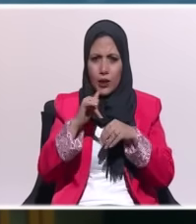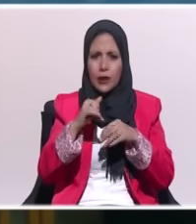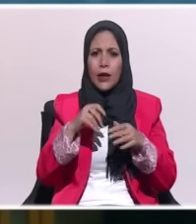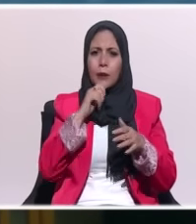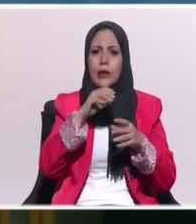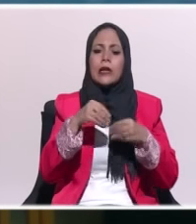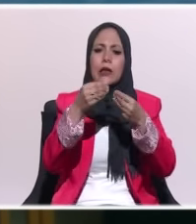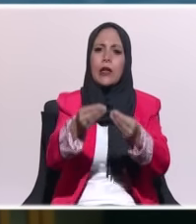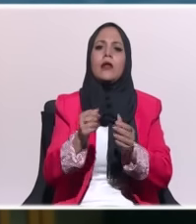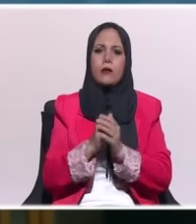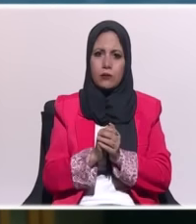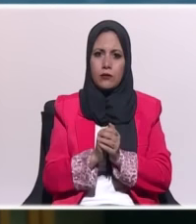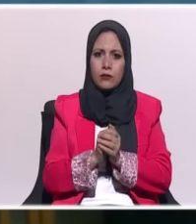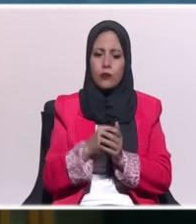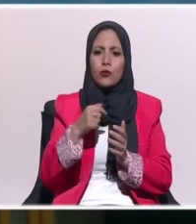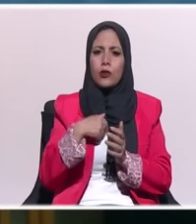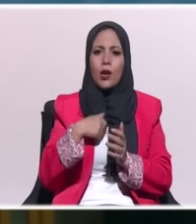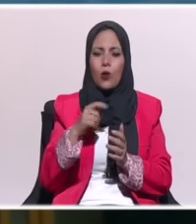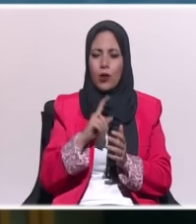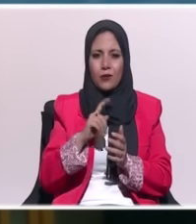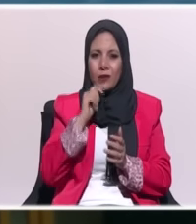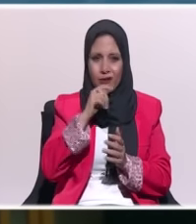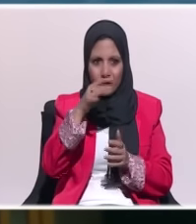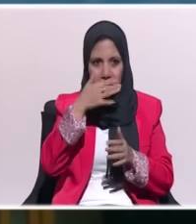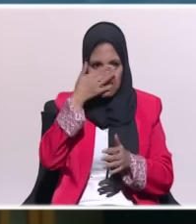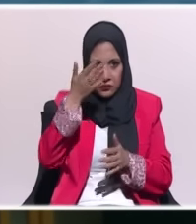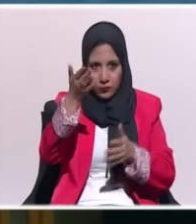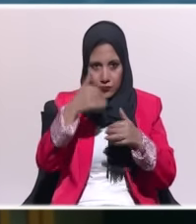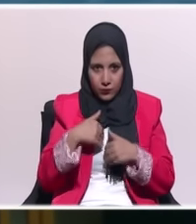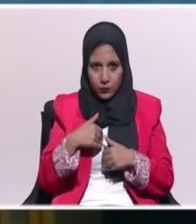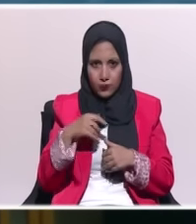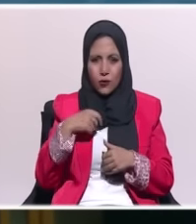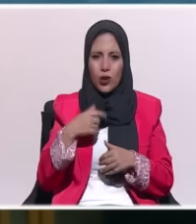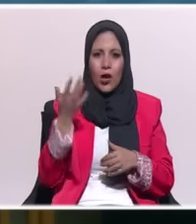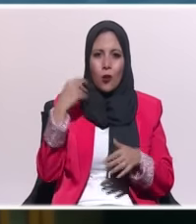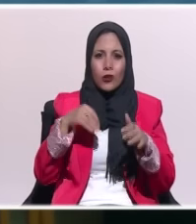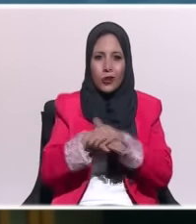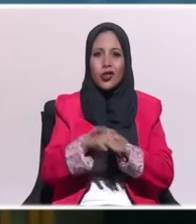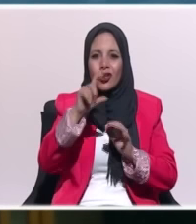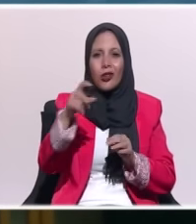الحكيمه؟ هو انا مش انا بنت سبعه وانت اللي والداني